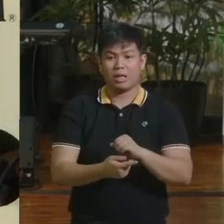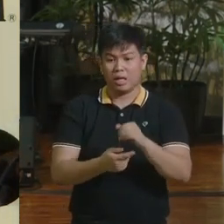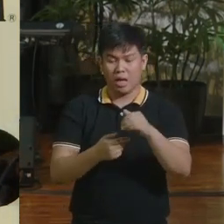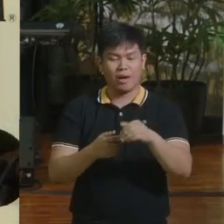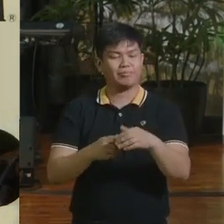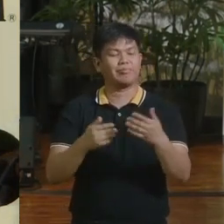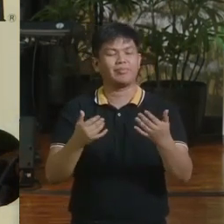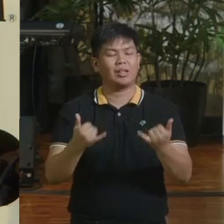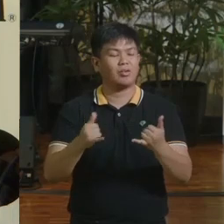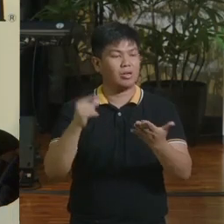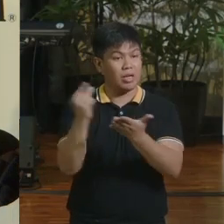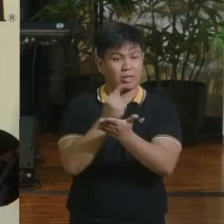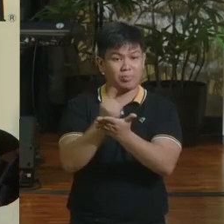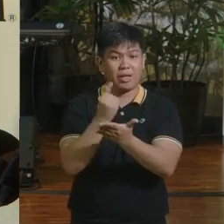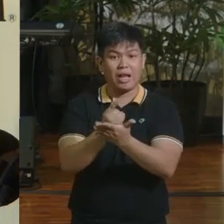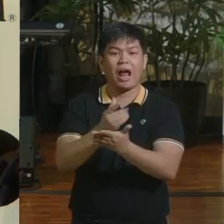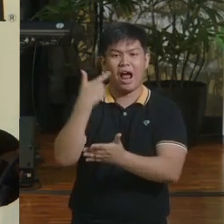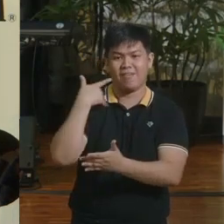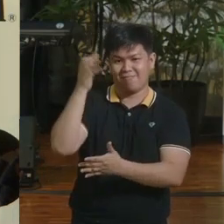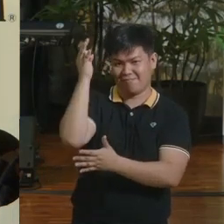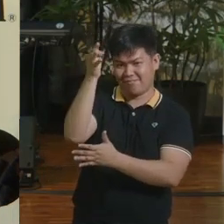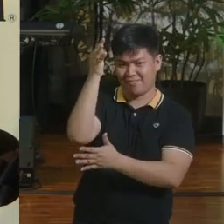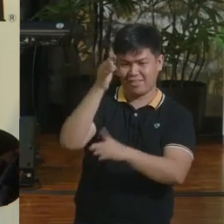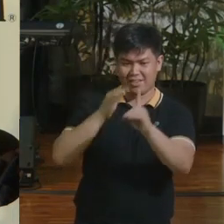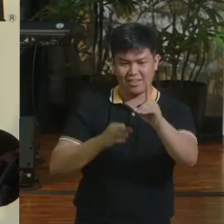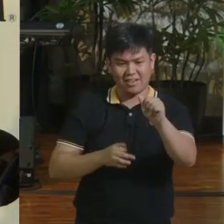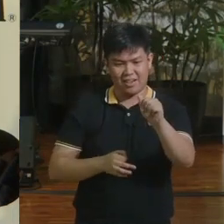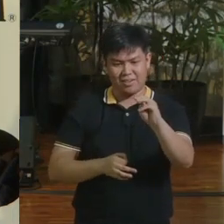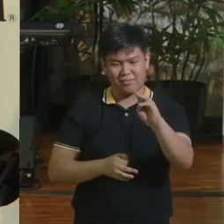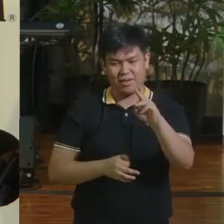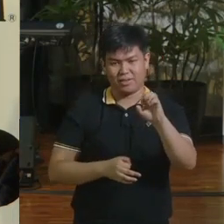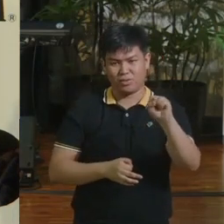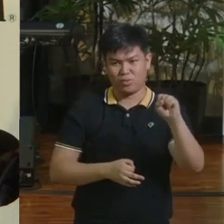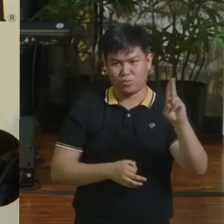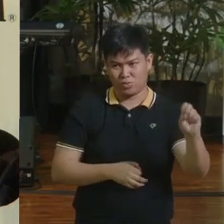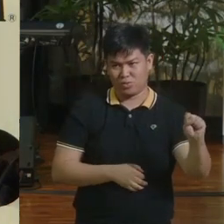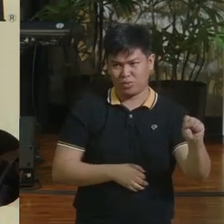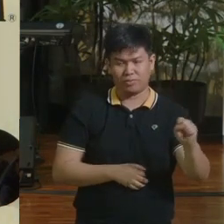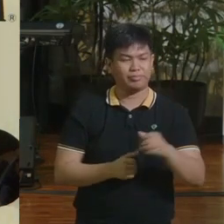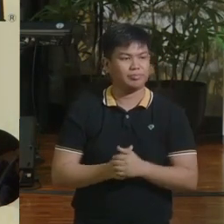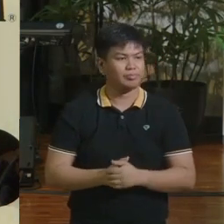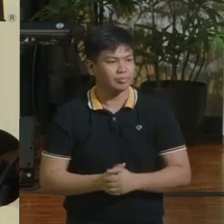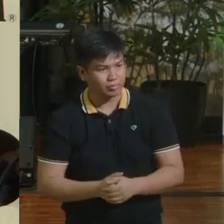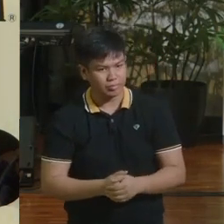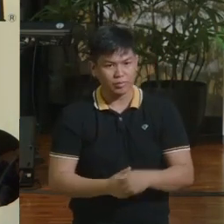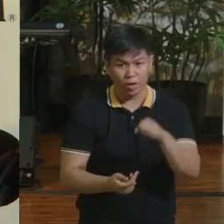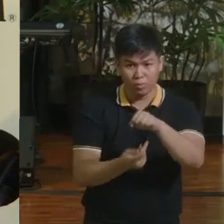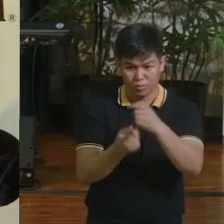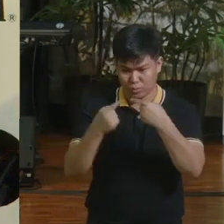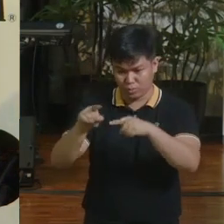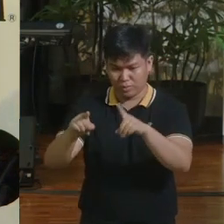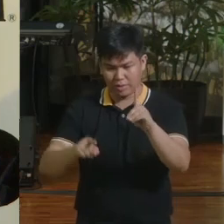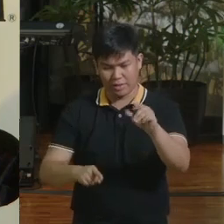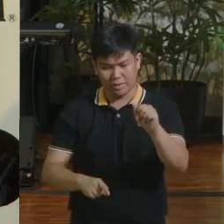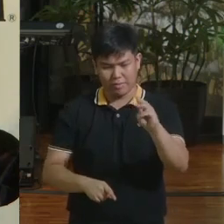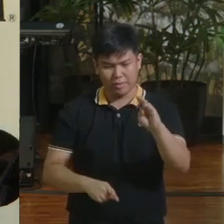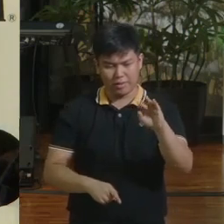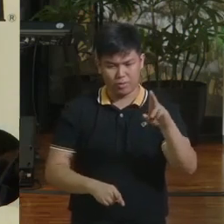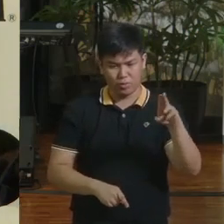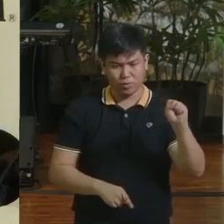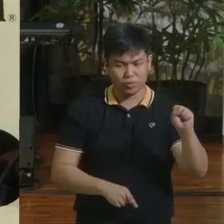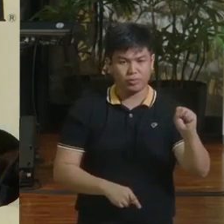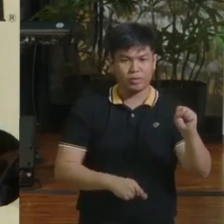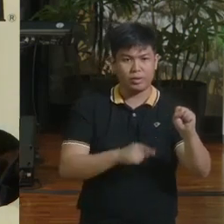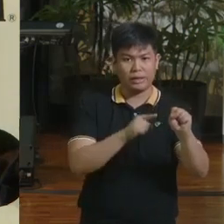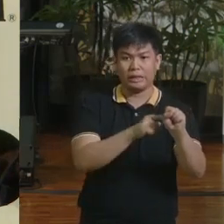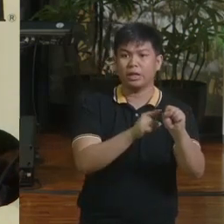Nakarating siya sa Damascus. Alam mo, mamaya may kikwento ko sa inyo kung ano nangyari, no? Nakarating siya sa Damascus at imbis